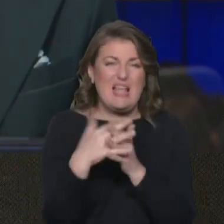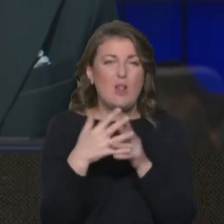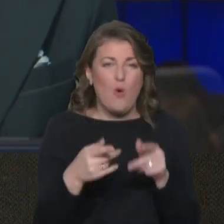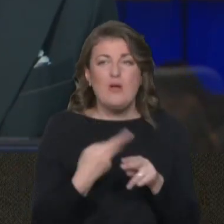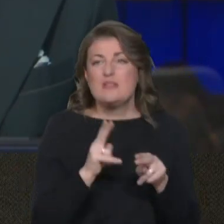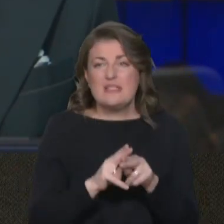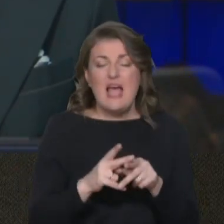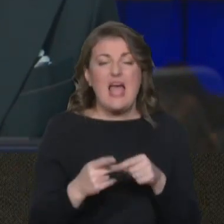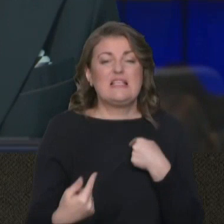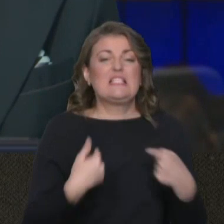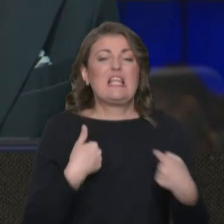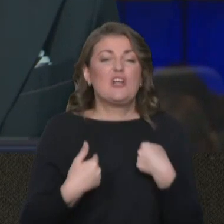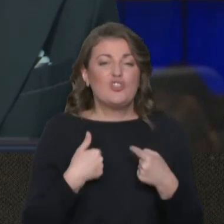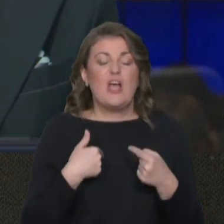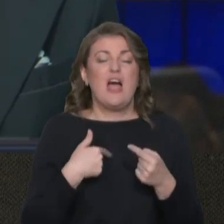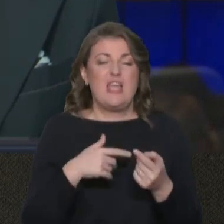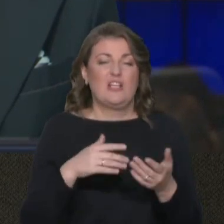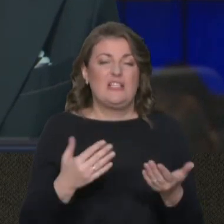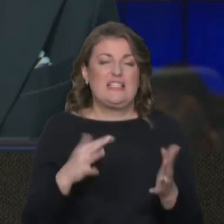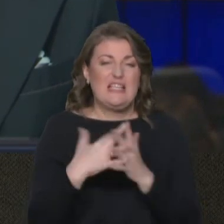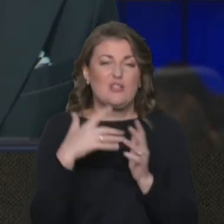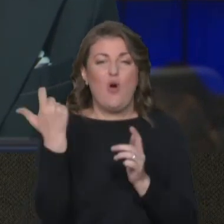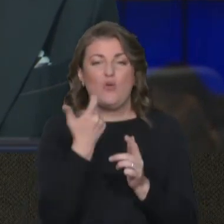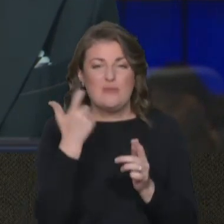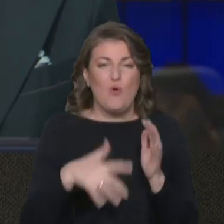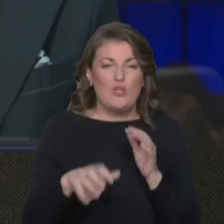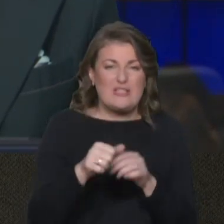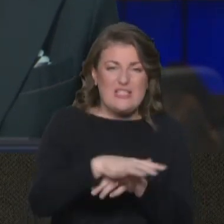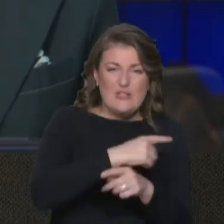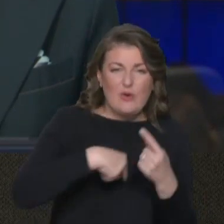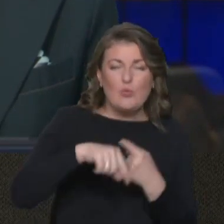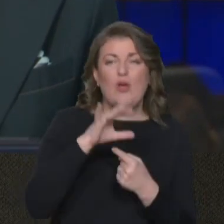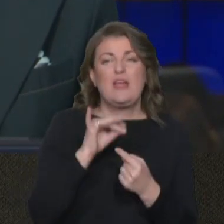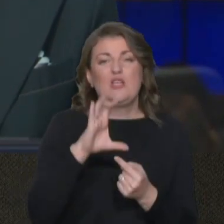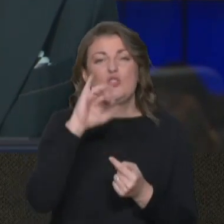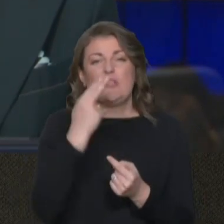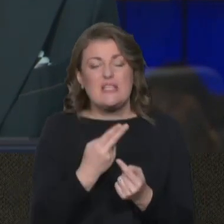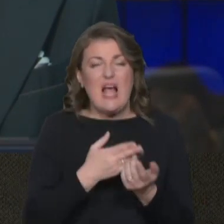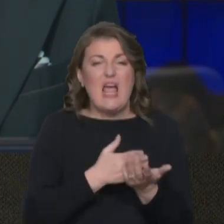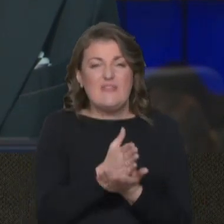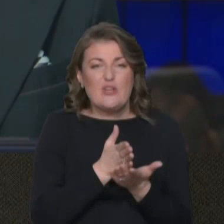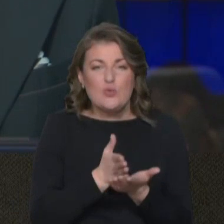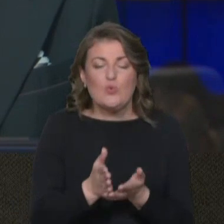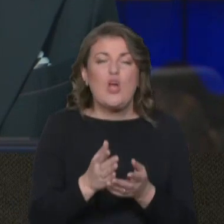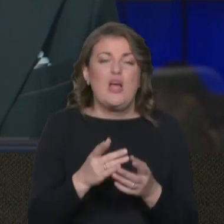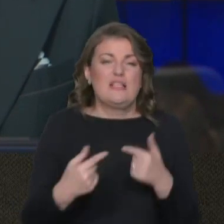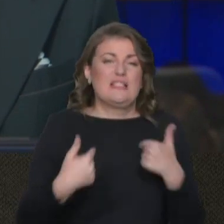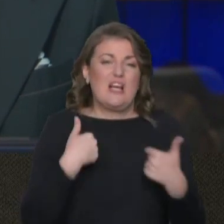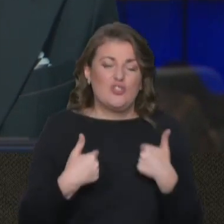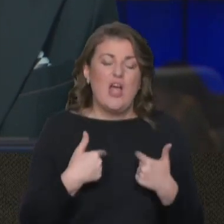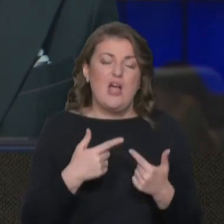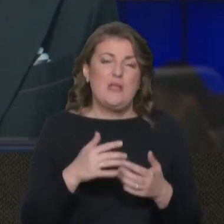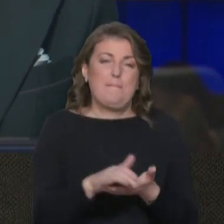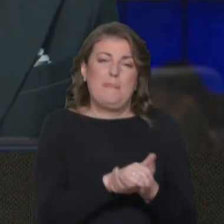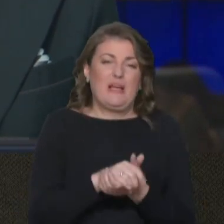Це страждає житловий сектор, страждає сільськогосподарська інфраструктура, соціальна інфраструктура, страждають мирні